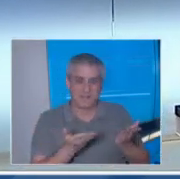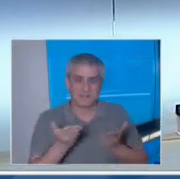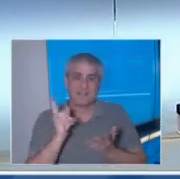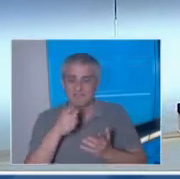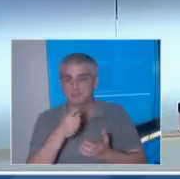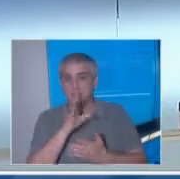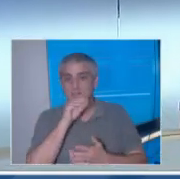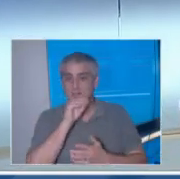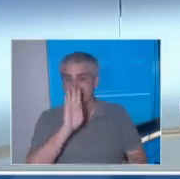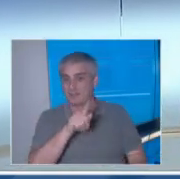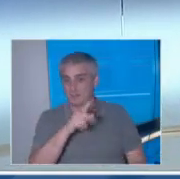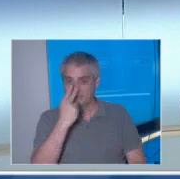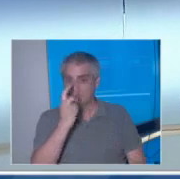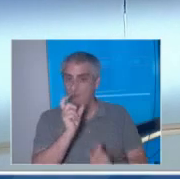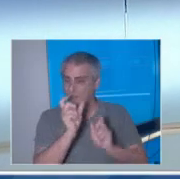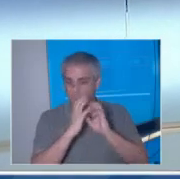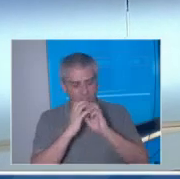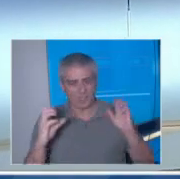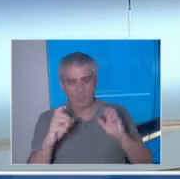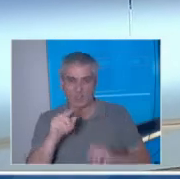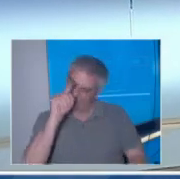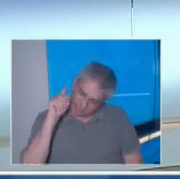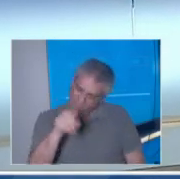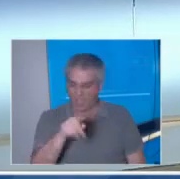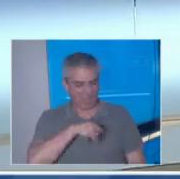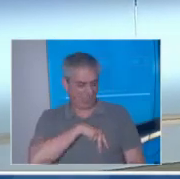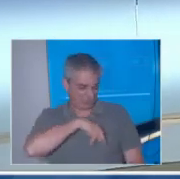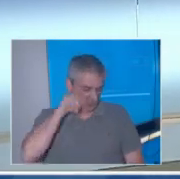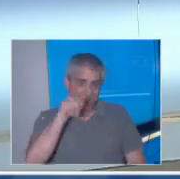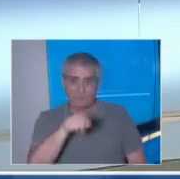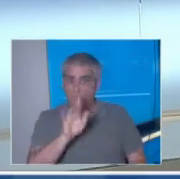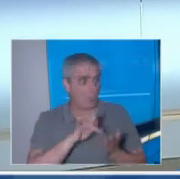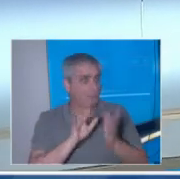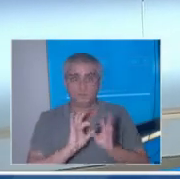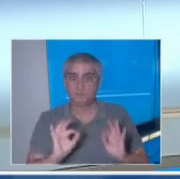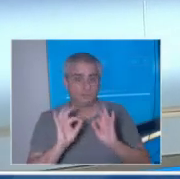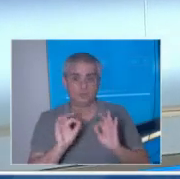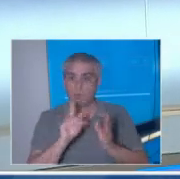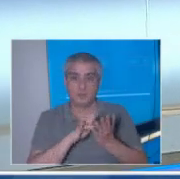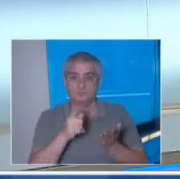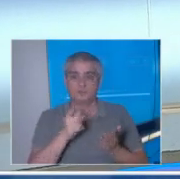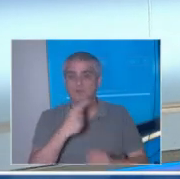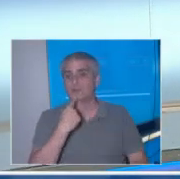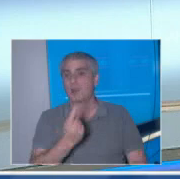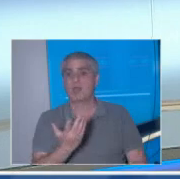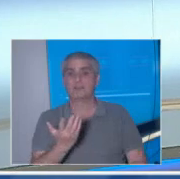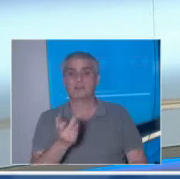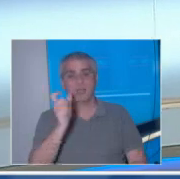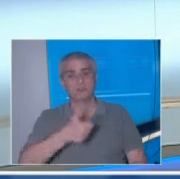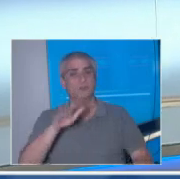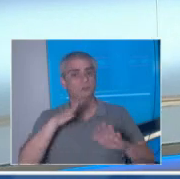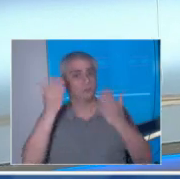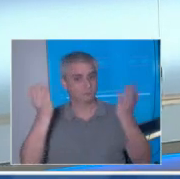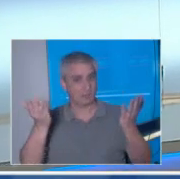גם יש את הקטע שמדברת לנתניהו, תראו את הקטע הארוך. אתה, זה יהיה עליך. הוא לא שם. הוא לא שם. עכשיו, אפשר להגיד, אדוני ראש